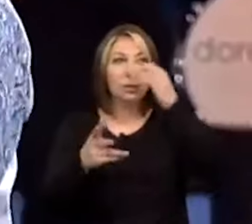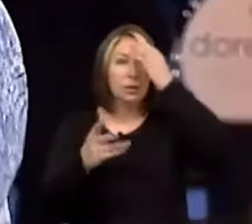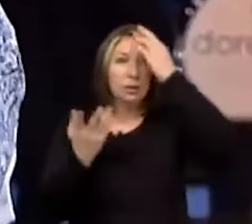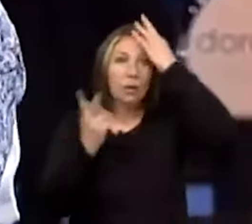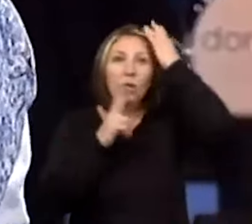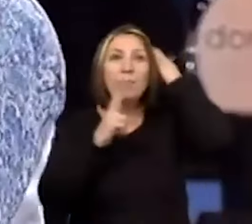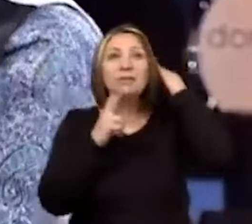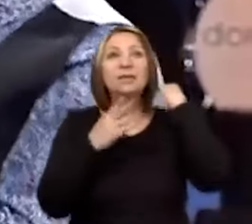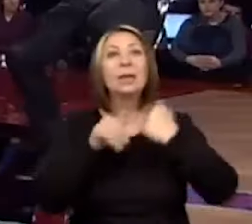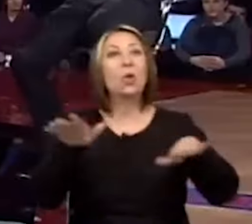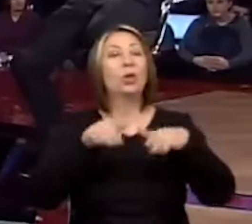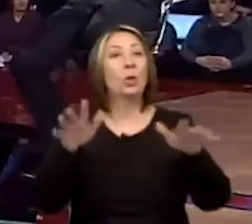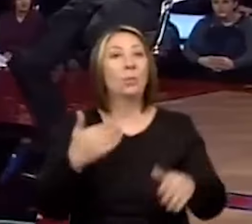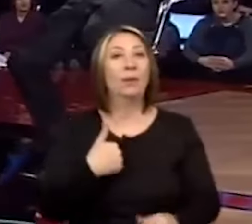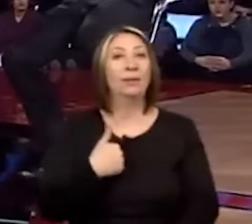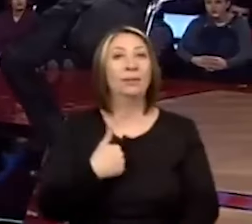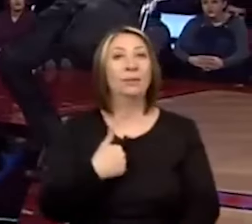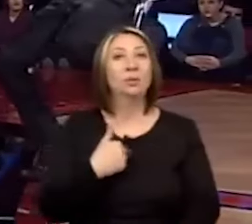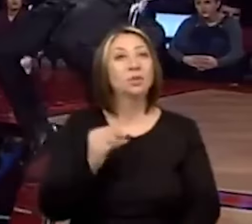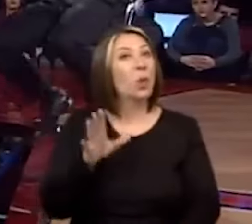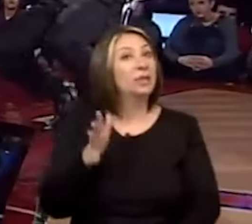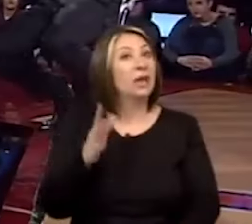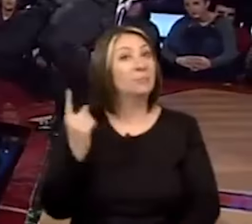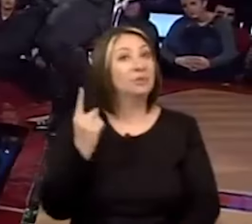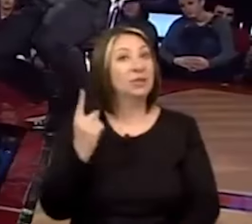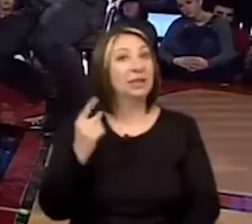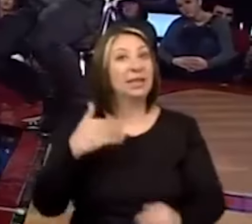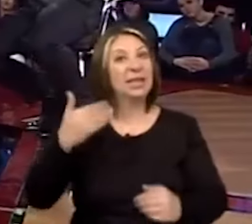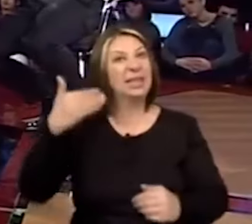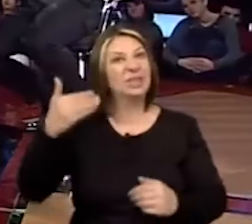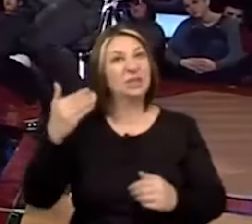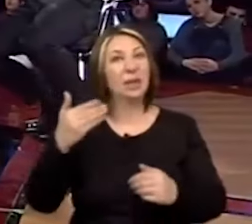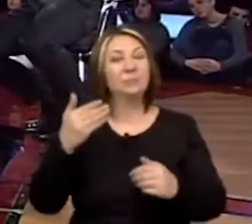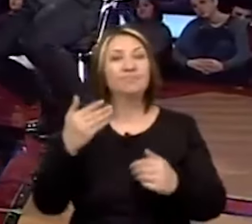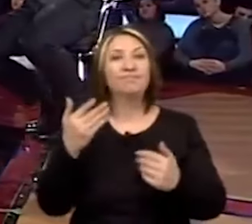Ne komik şeyler gönderiyorum ben. Çok acayip bir şey. Gittikçe bir